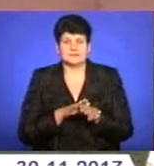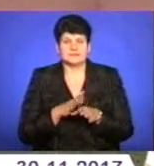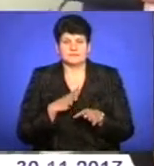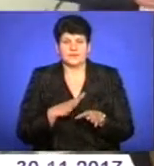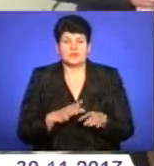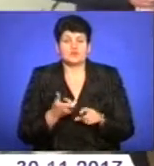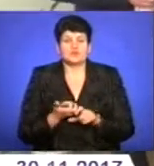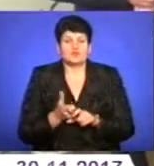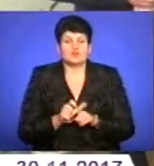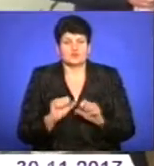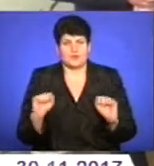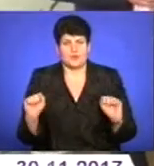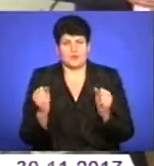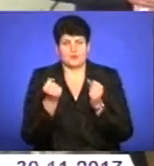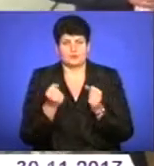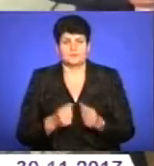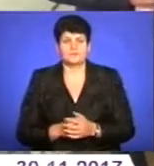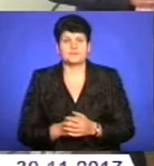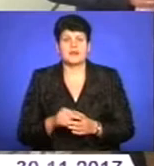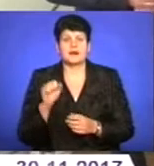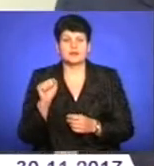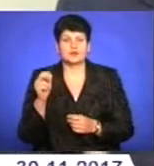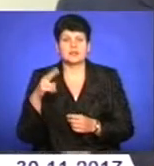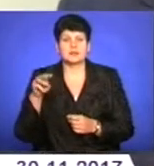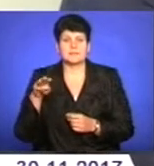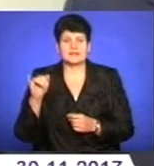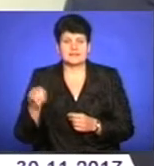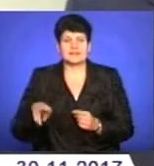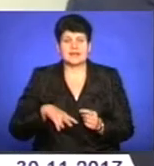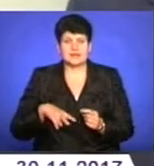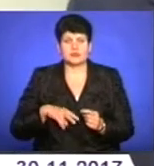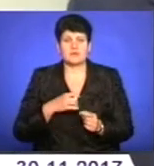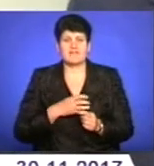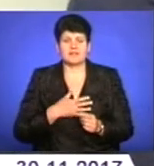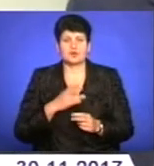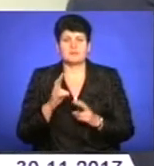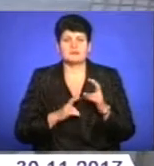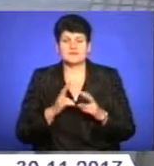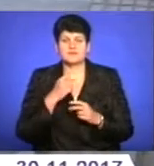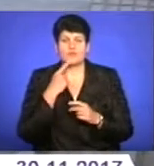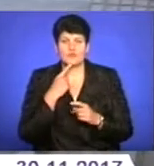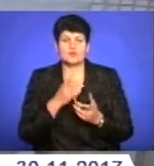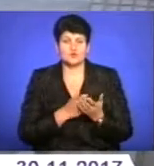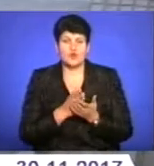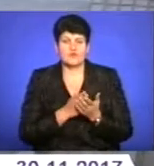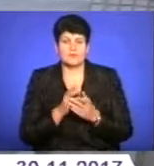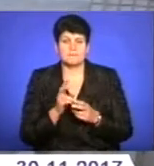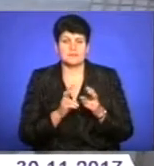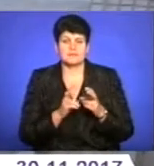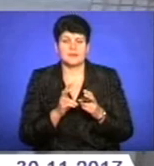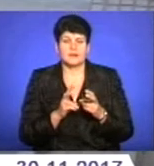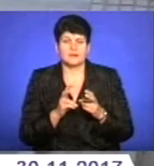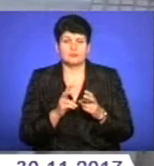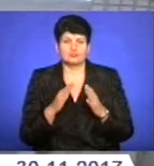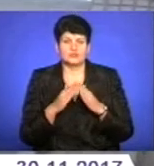дуже-дуже холодно. Анатолій Дмитришин, директор приватного підприємства «Наш дім», яке обслуговує будинок, каже, що оббивають плитку, де є проблеми. Це